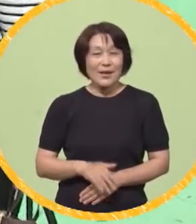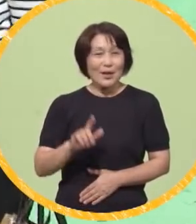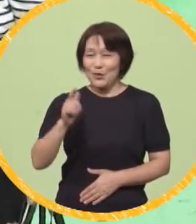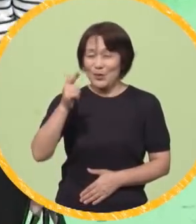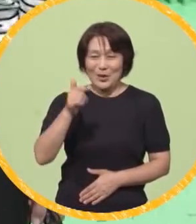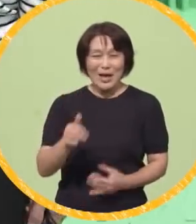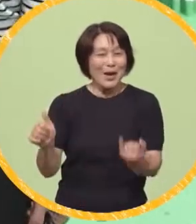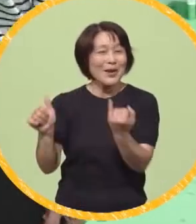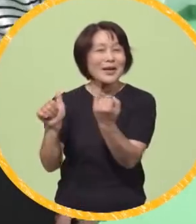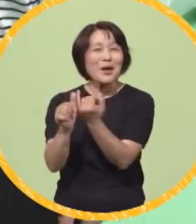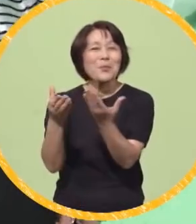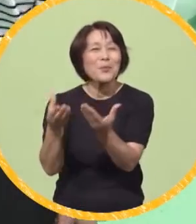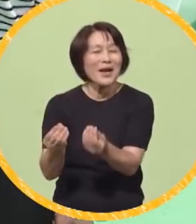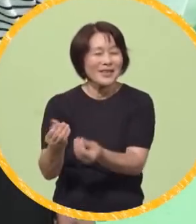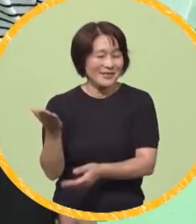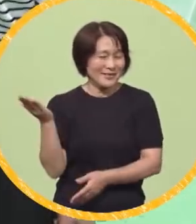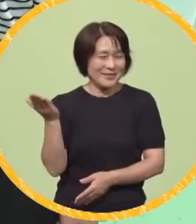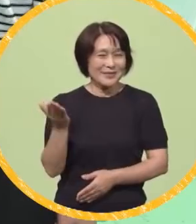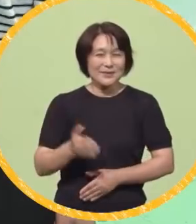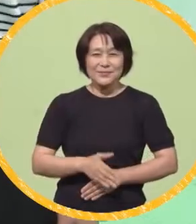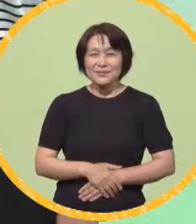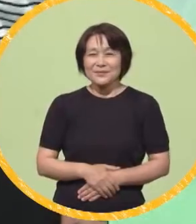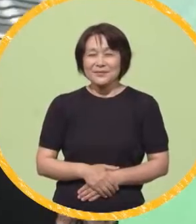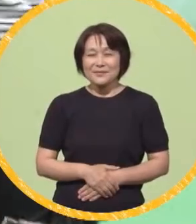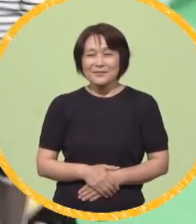みんな結婚して る。失礼しました。